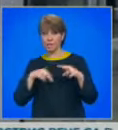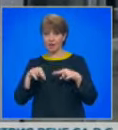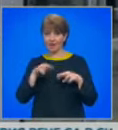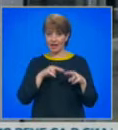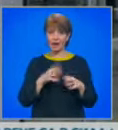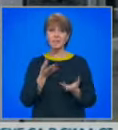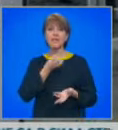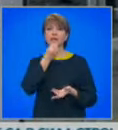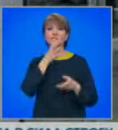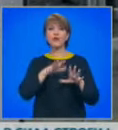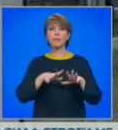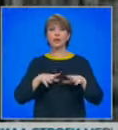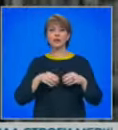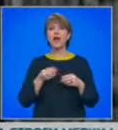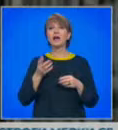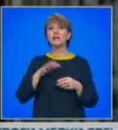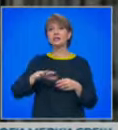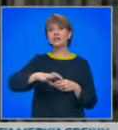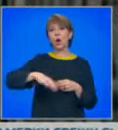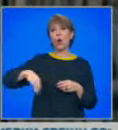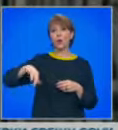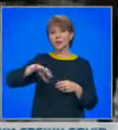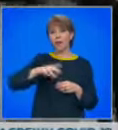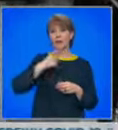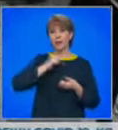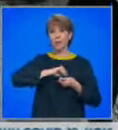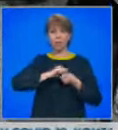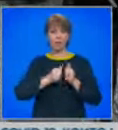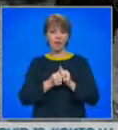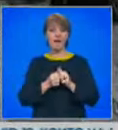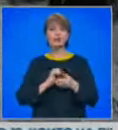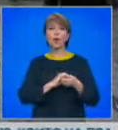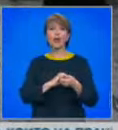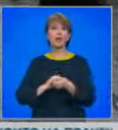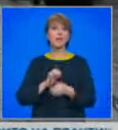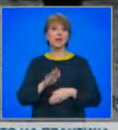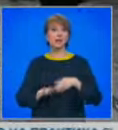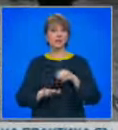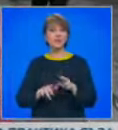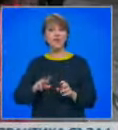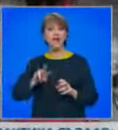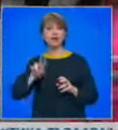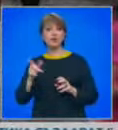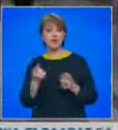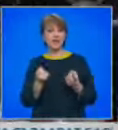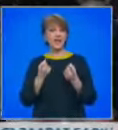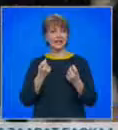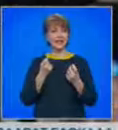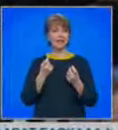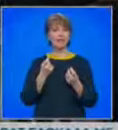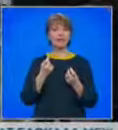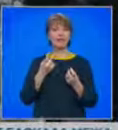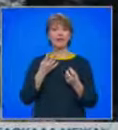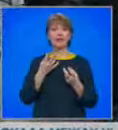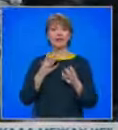СОУН. Случаят е поет от отдела за борба с организираната престъпност. Според други гръцки служби обаче не става дума за сертификати от